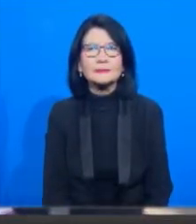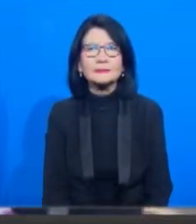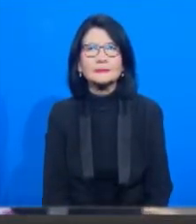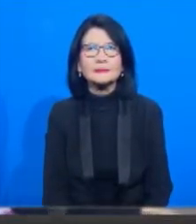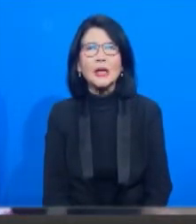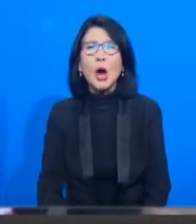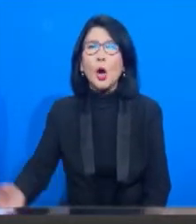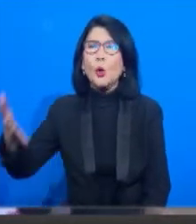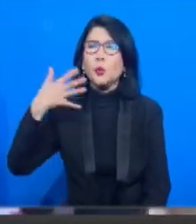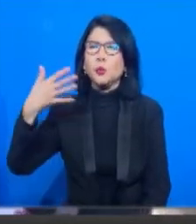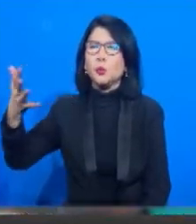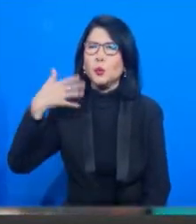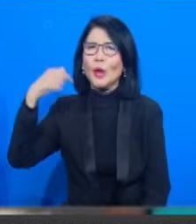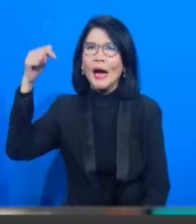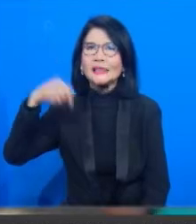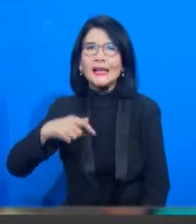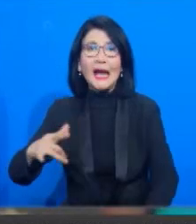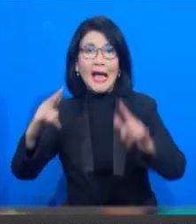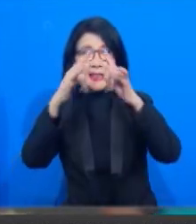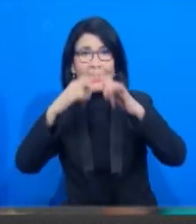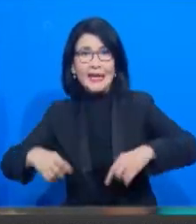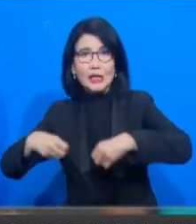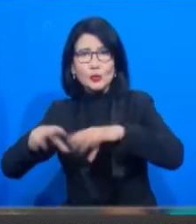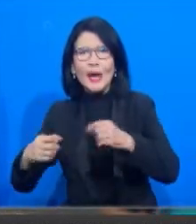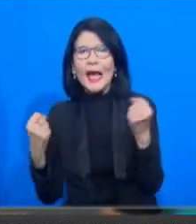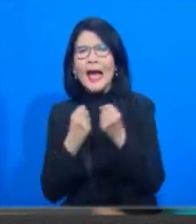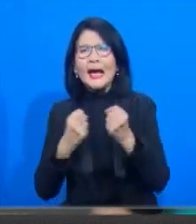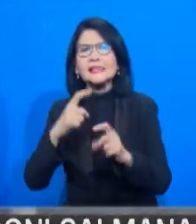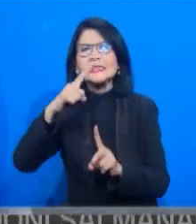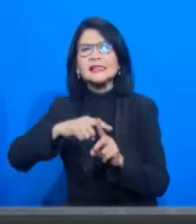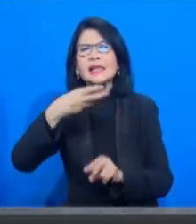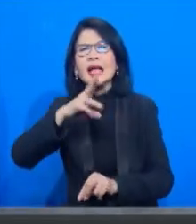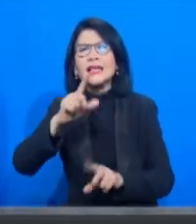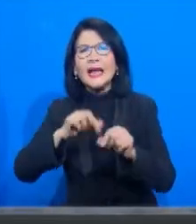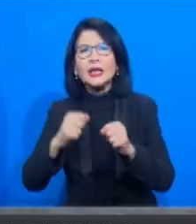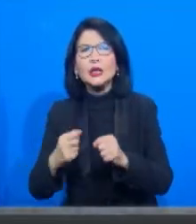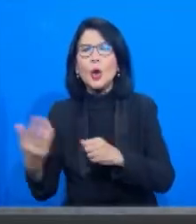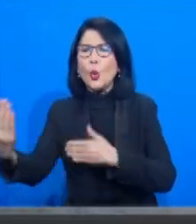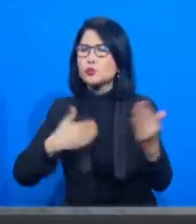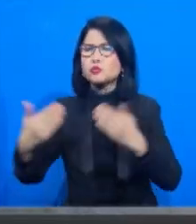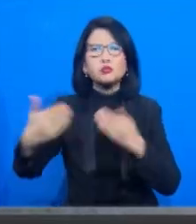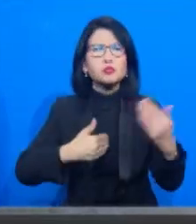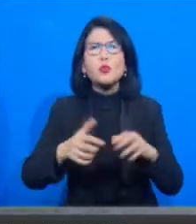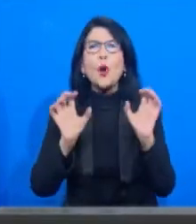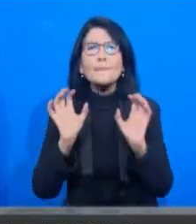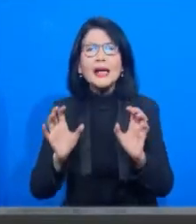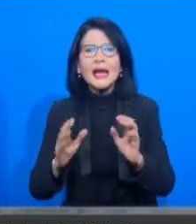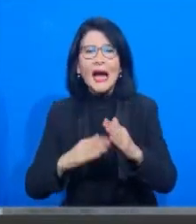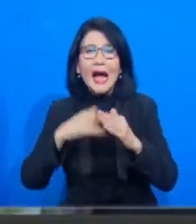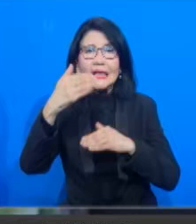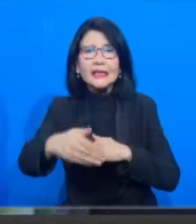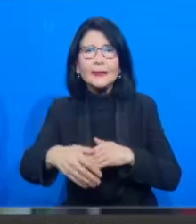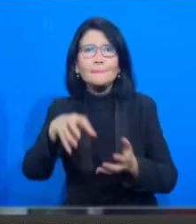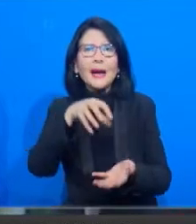Cuaca terik seperti sekarang membuat tenda penjual es teler dengan topping es krim ini selalu dipenuhi para pembeli. Terletak di depan Stadion Gajah